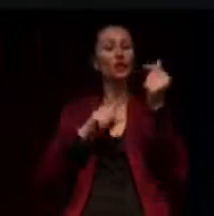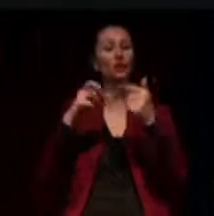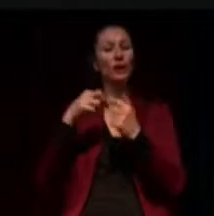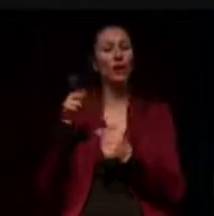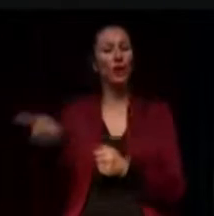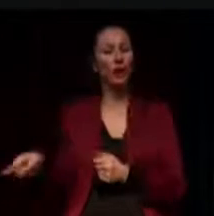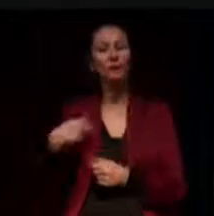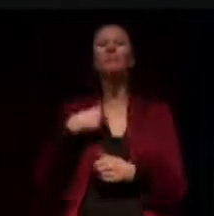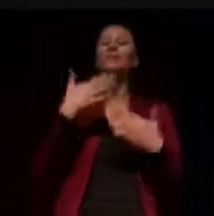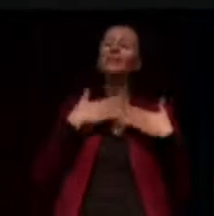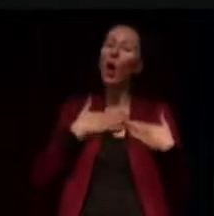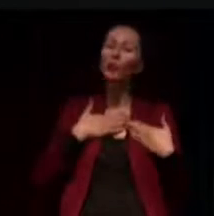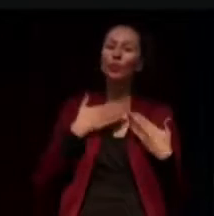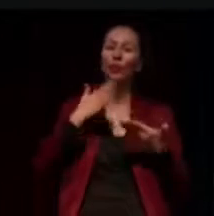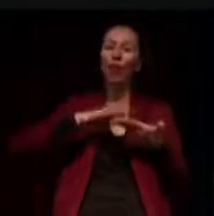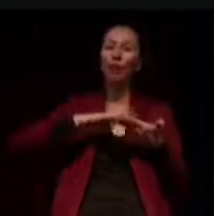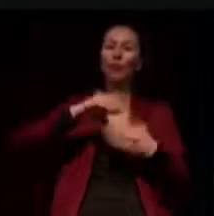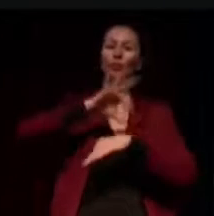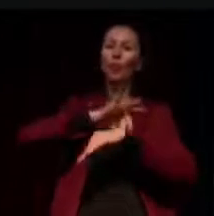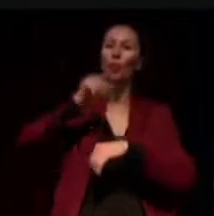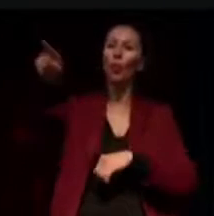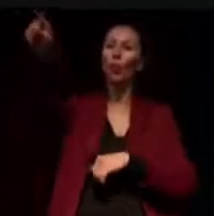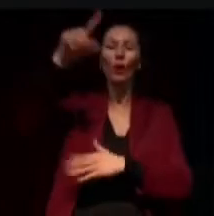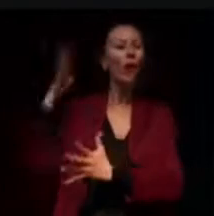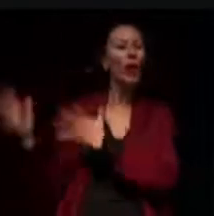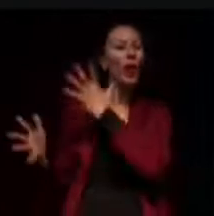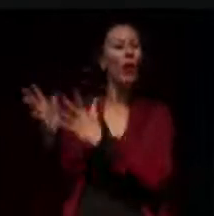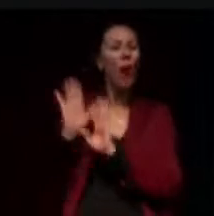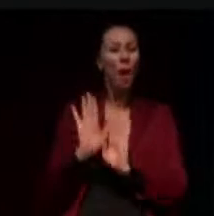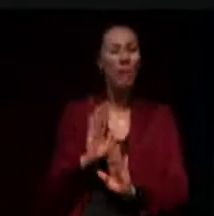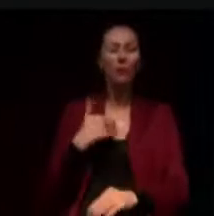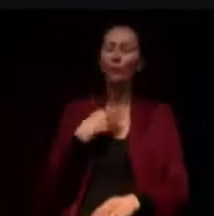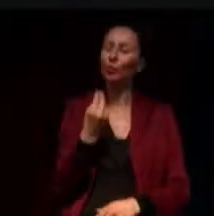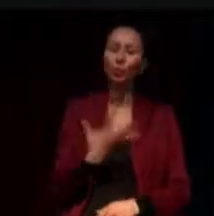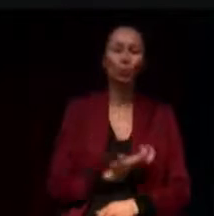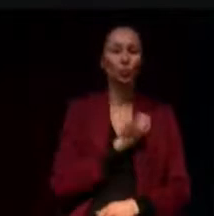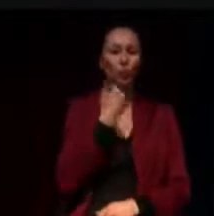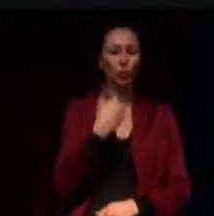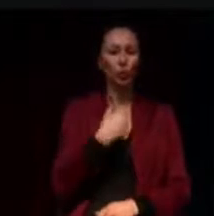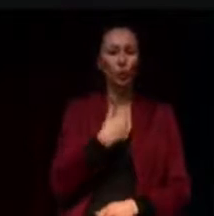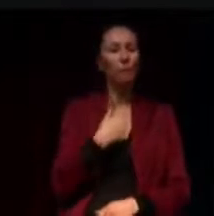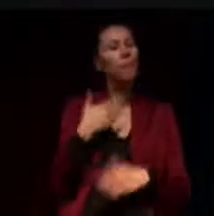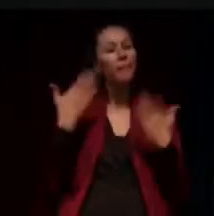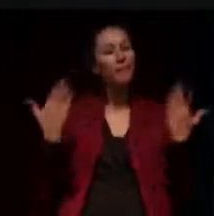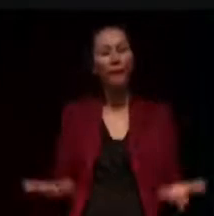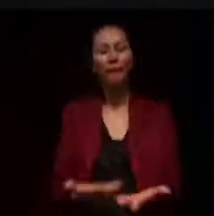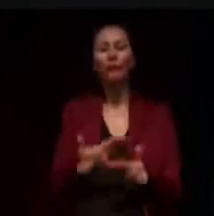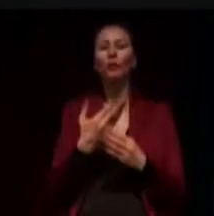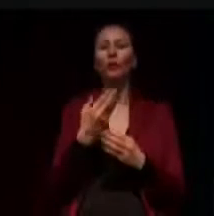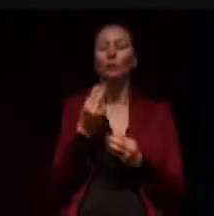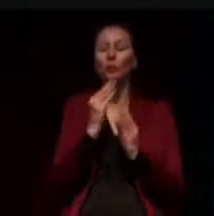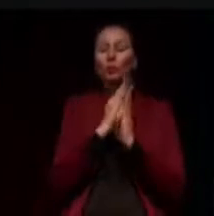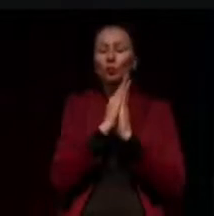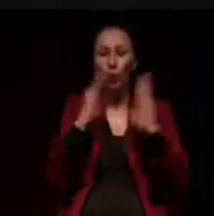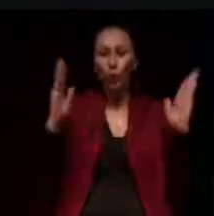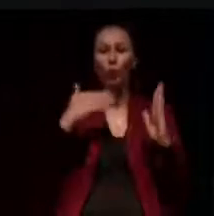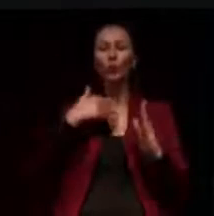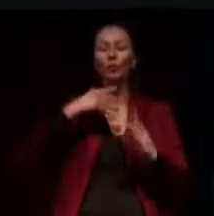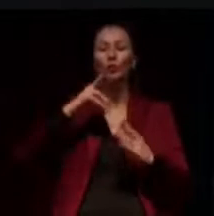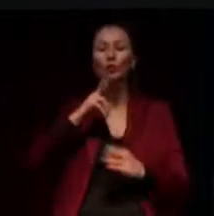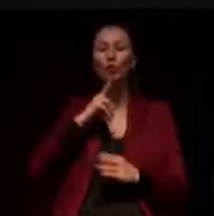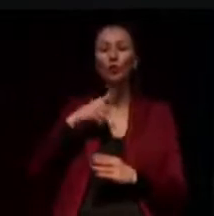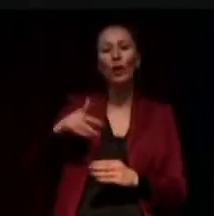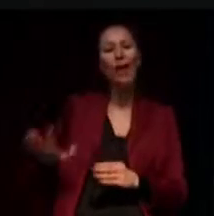olsunlar, hekim arkadaşlar ilgileniyorlar. Ama çok üzülüyorum. Nihayet büyük ihtimamlar sonucu